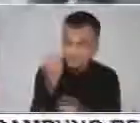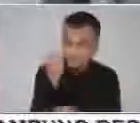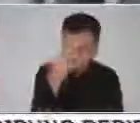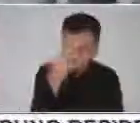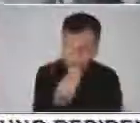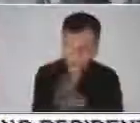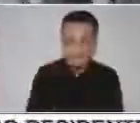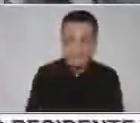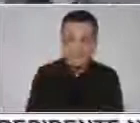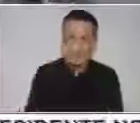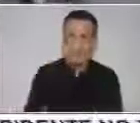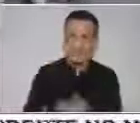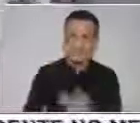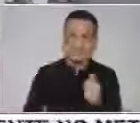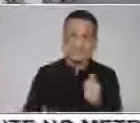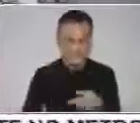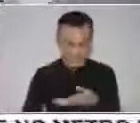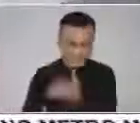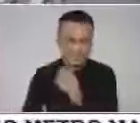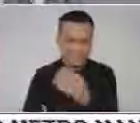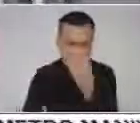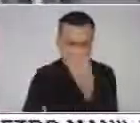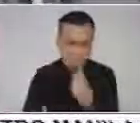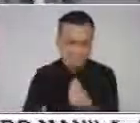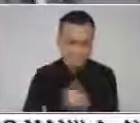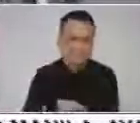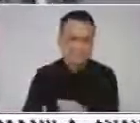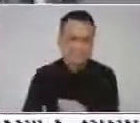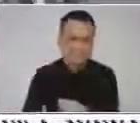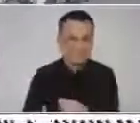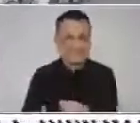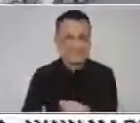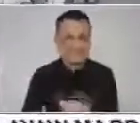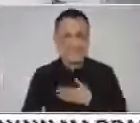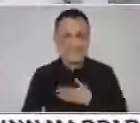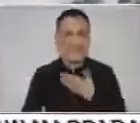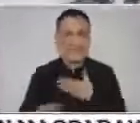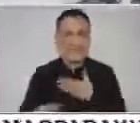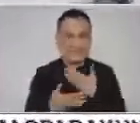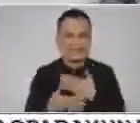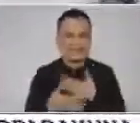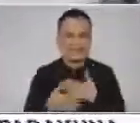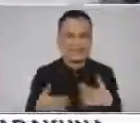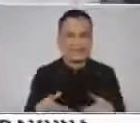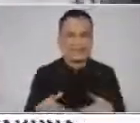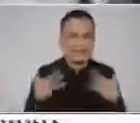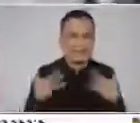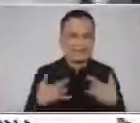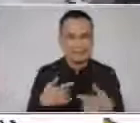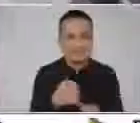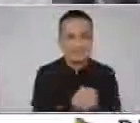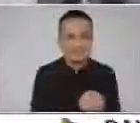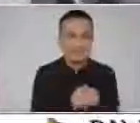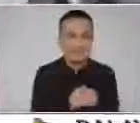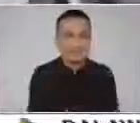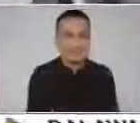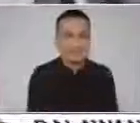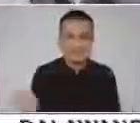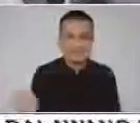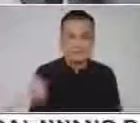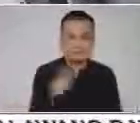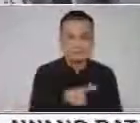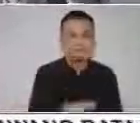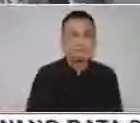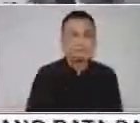yung aming whole chicken po is 160 na lang. Mm-hmm. Puhunan lang namin yung 160. Mm-hmm. So, dapat dito na lang kami babawi sa choice